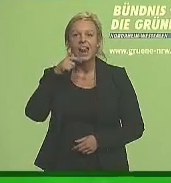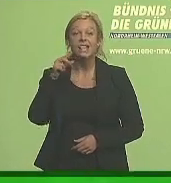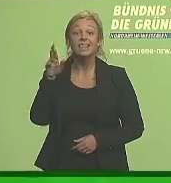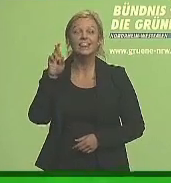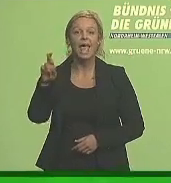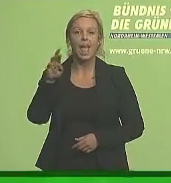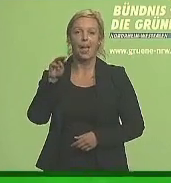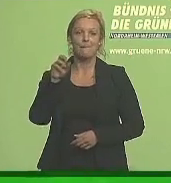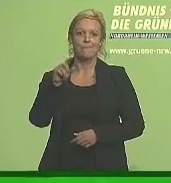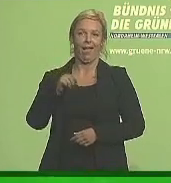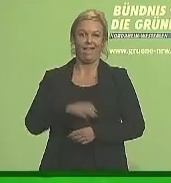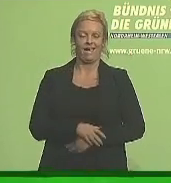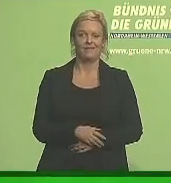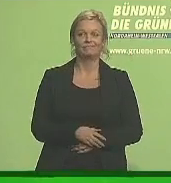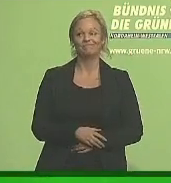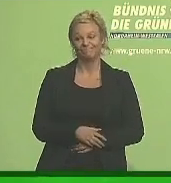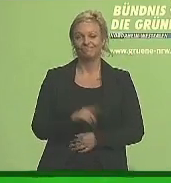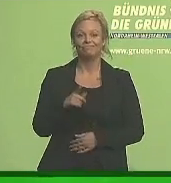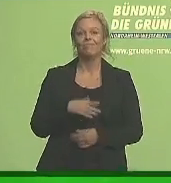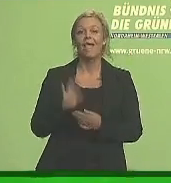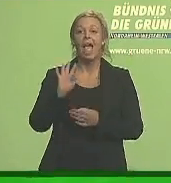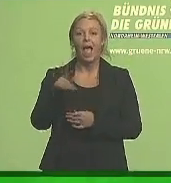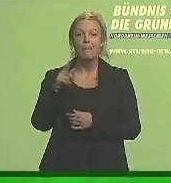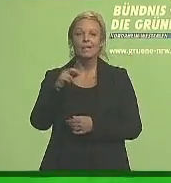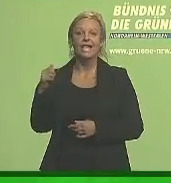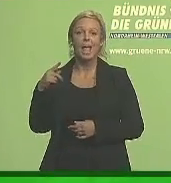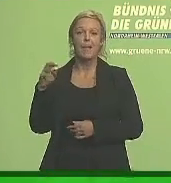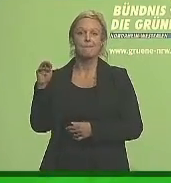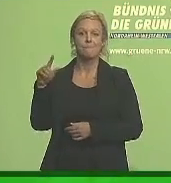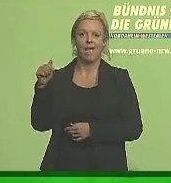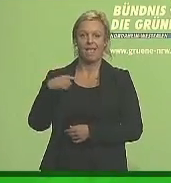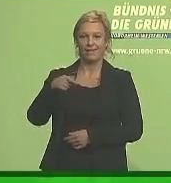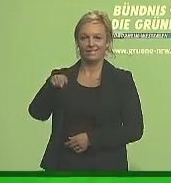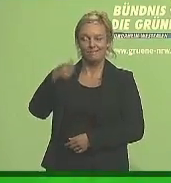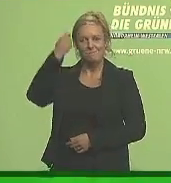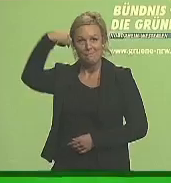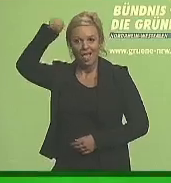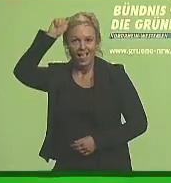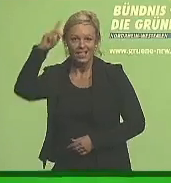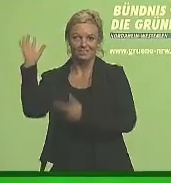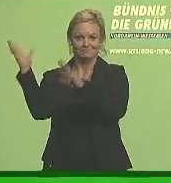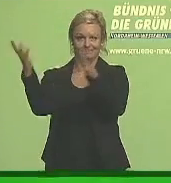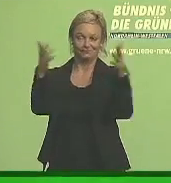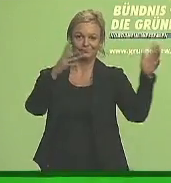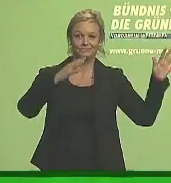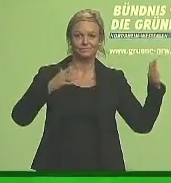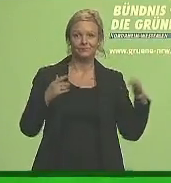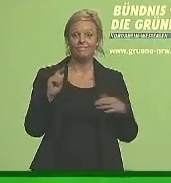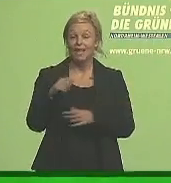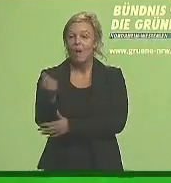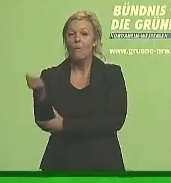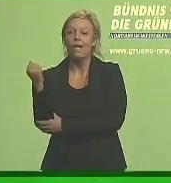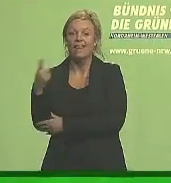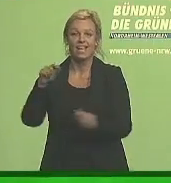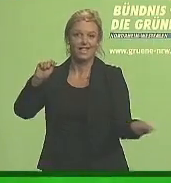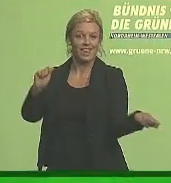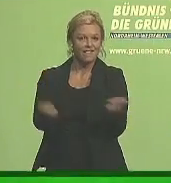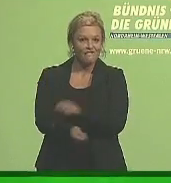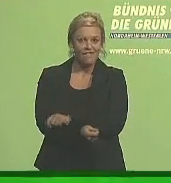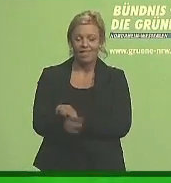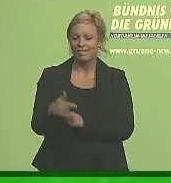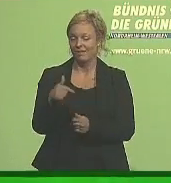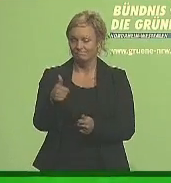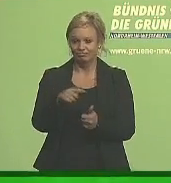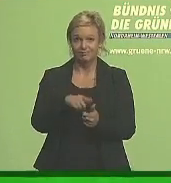haben abgemeiert in Berlin. Schwarz-Gelb hat abgemeiert in Berlin und auch bei der Energiewende, wie in vielen anderen